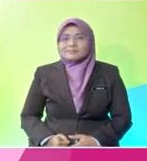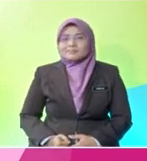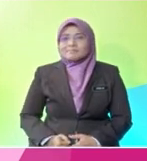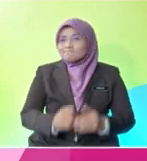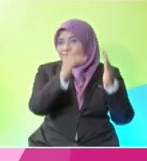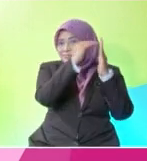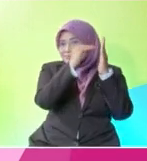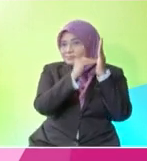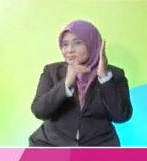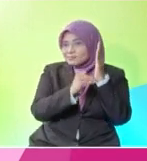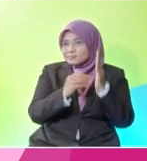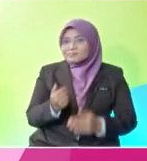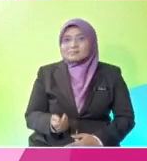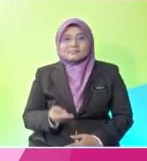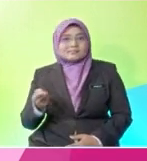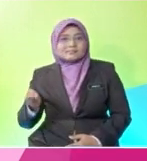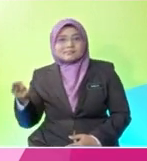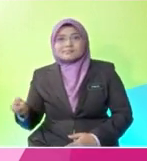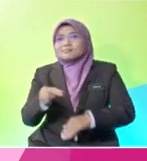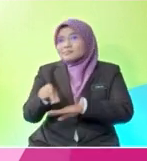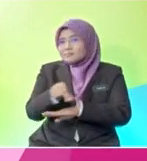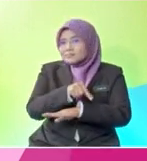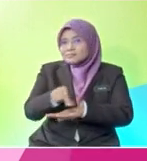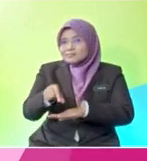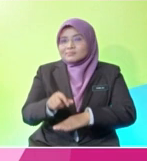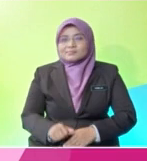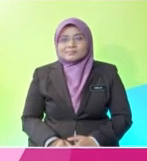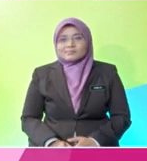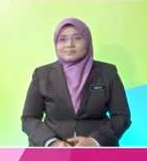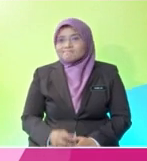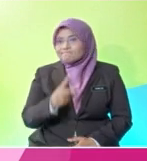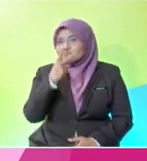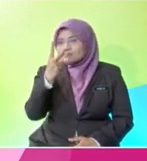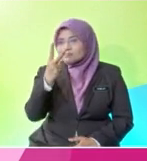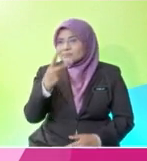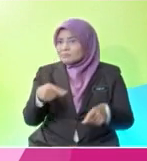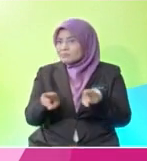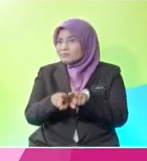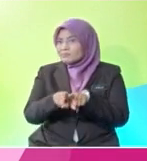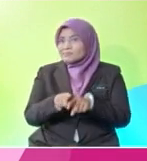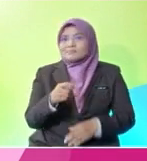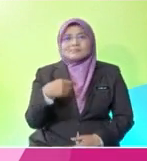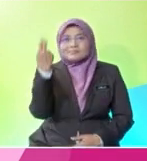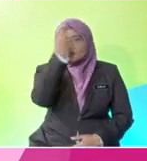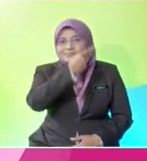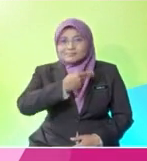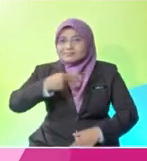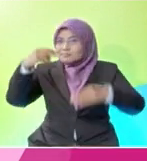tidak tengokkan Apa bahan-bahan alat tanya digunakan Hani punya alat dan pun lengkap